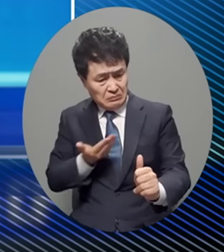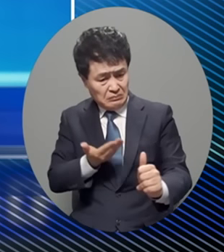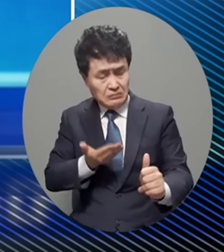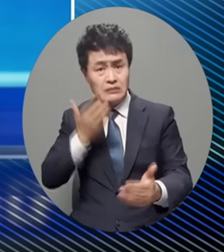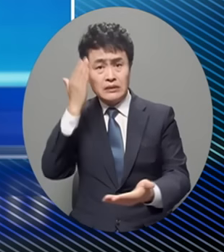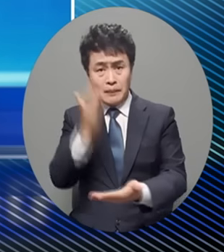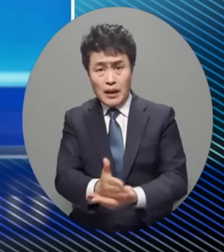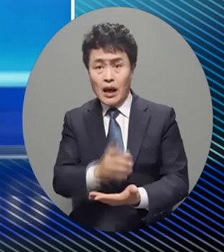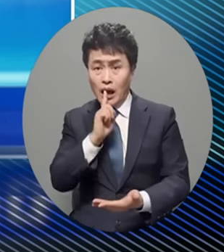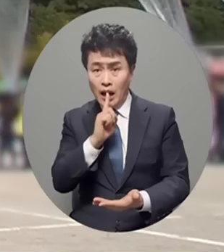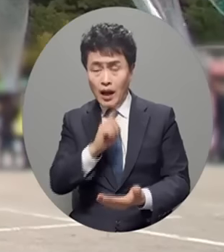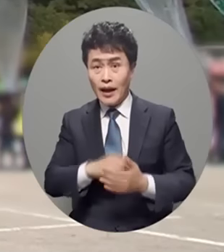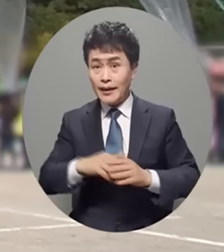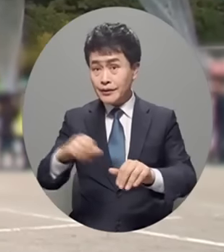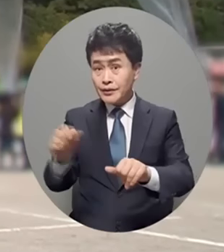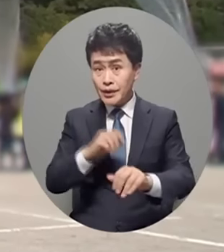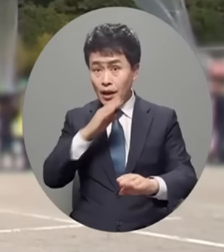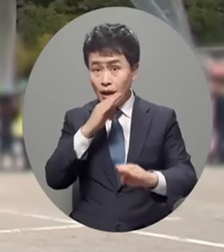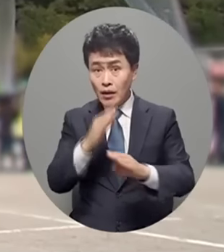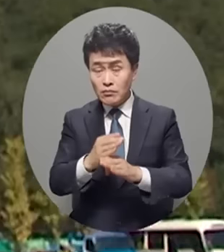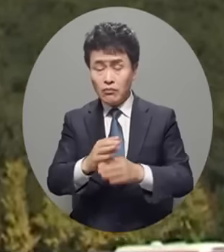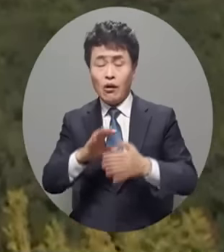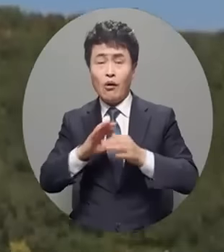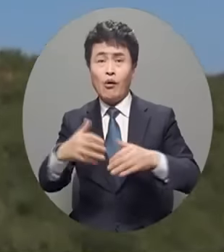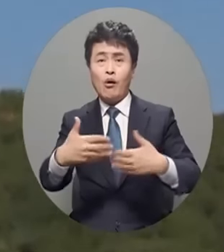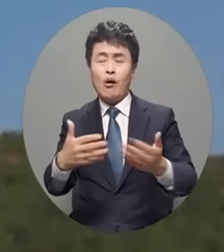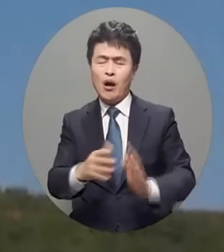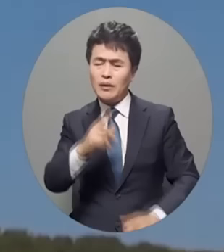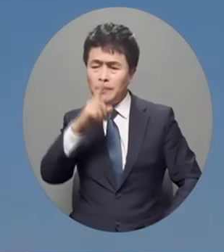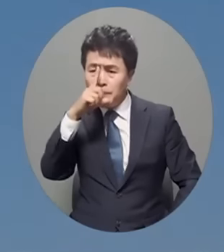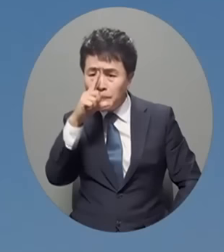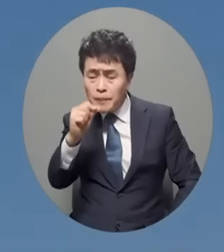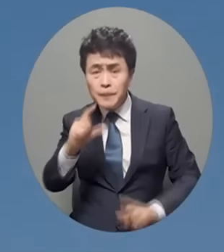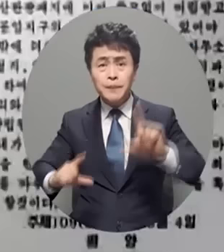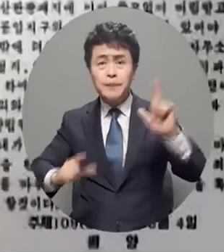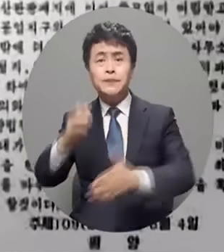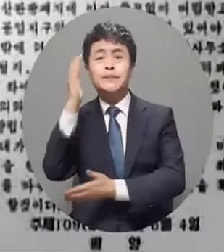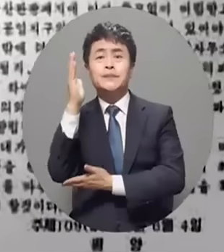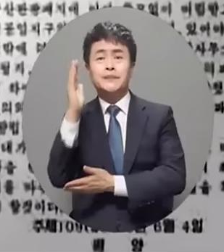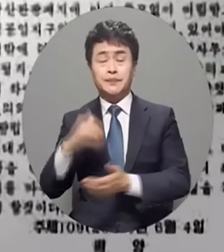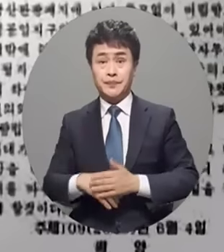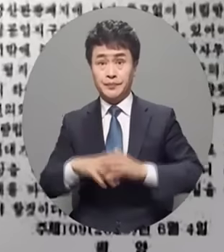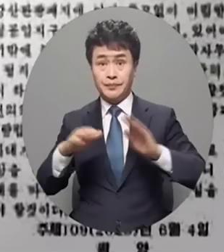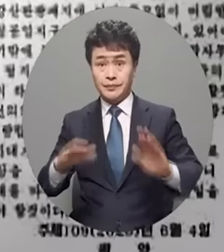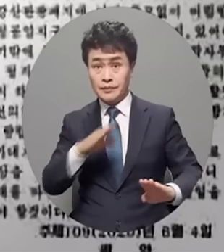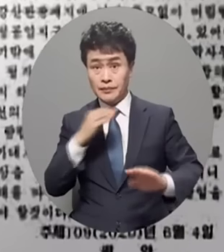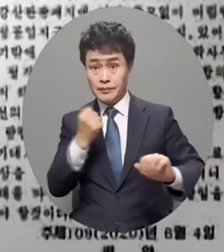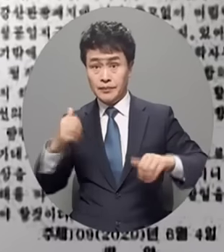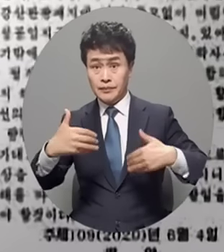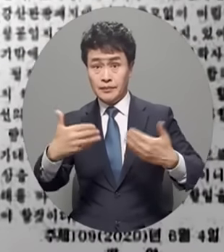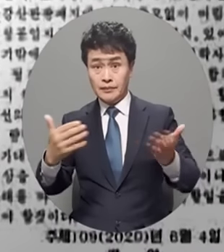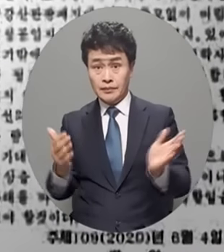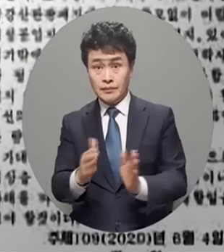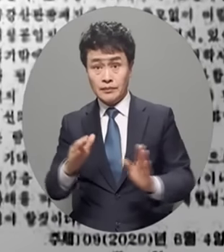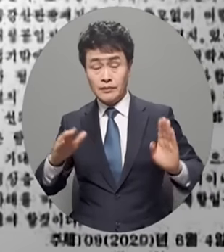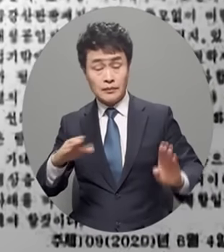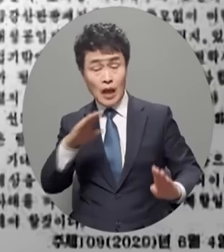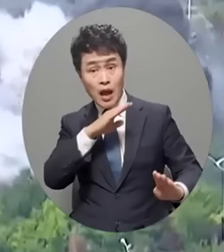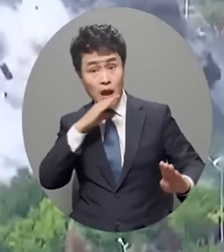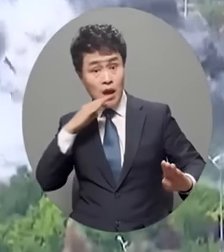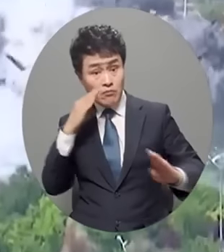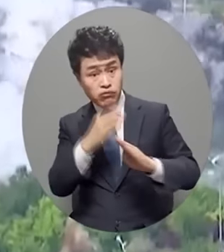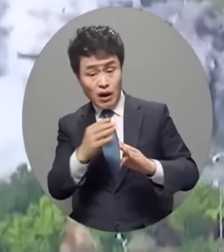한다. 특히 대북 전단과 관련해선 더욱 날선 모습을 보였습니다. 탈북단체의 대북 전단 살포를 문제 삼은